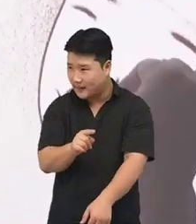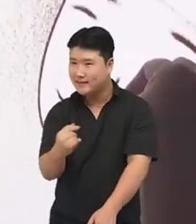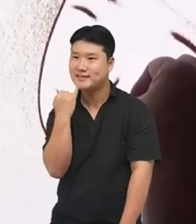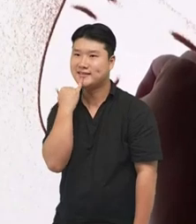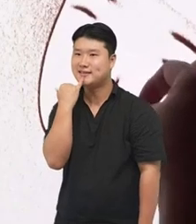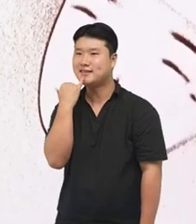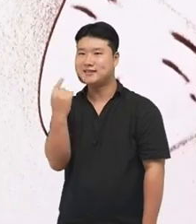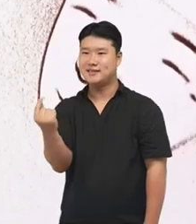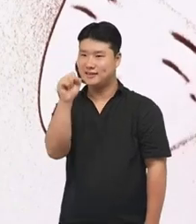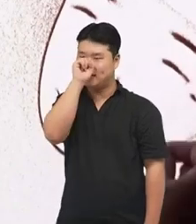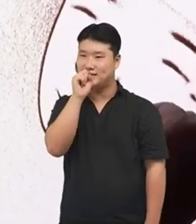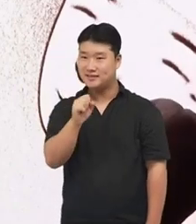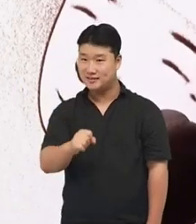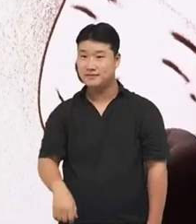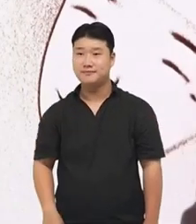생각이요.